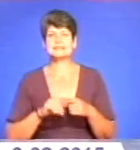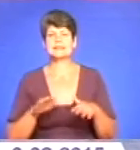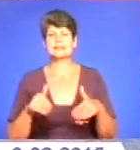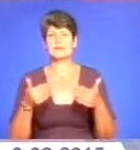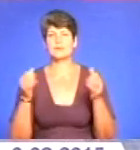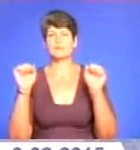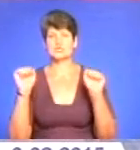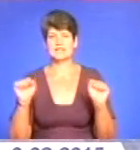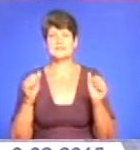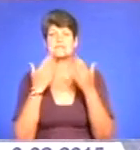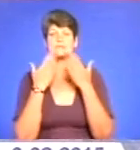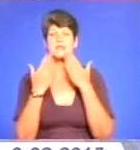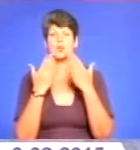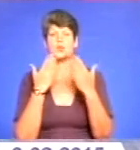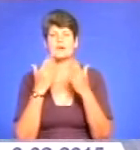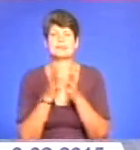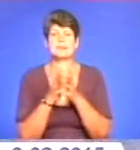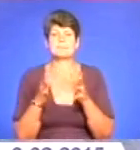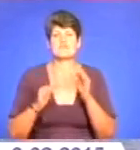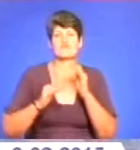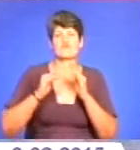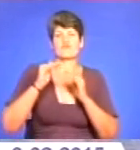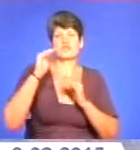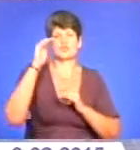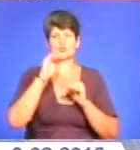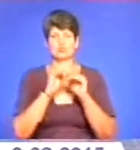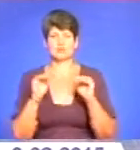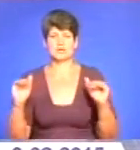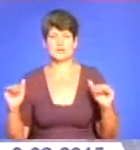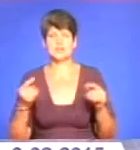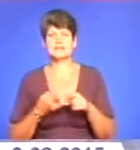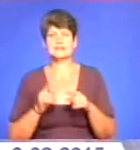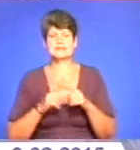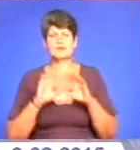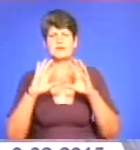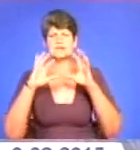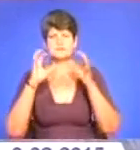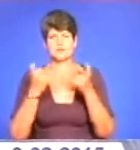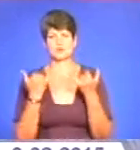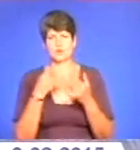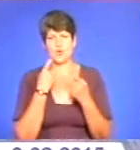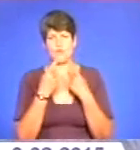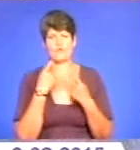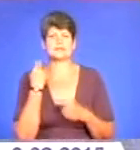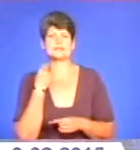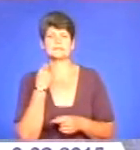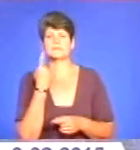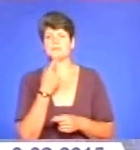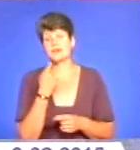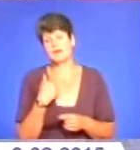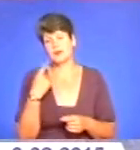можливість спілкуватися на більш вищому рівні. Тобто сьогодні цілий світ розмовляє англійською, і я думаю,